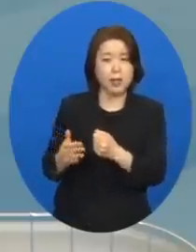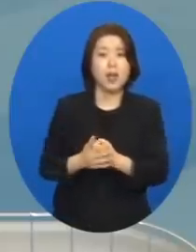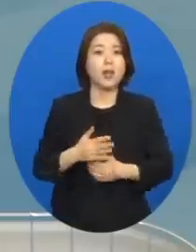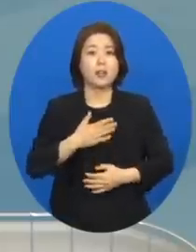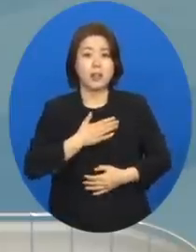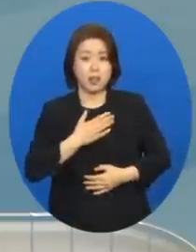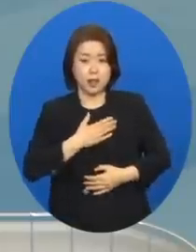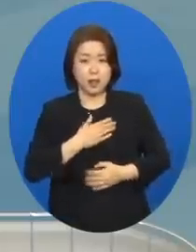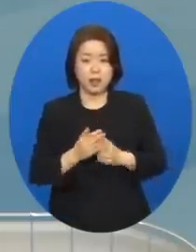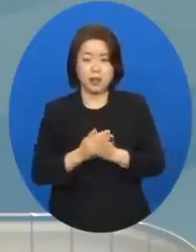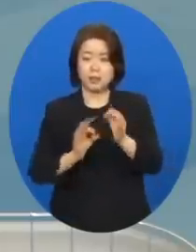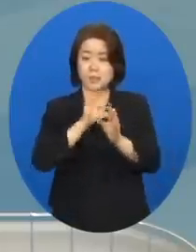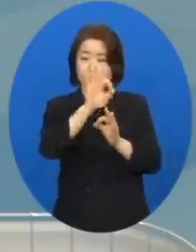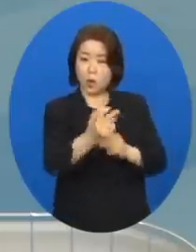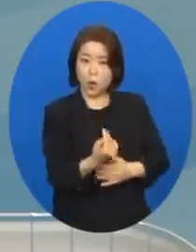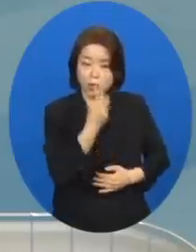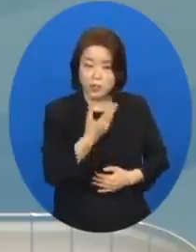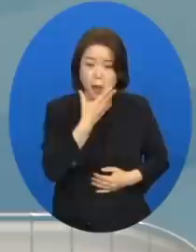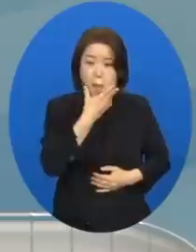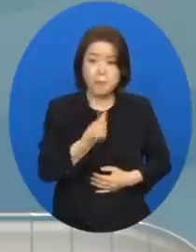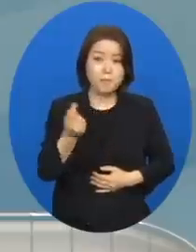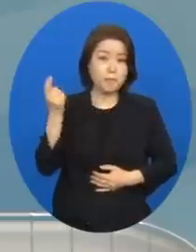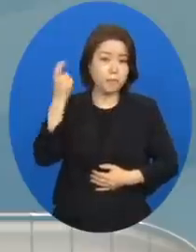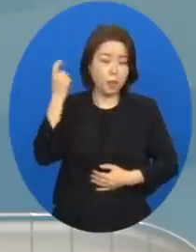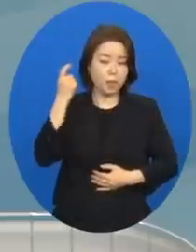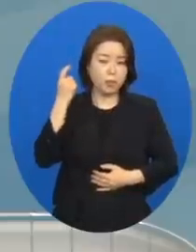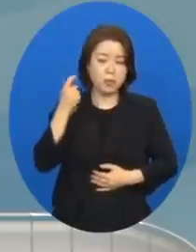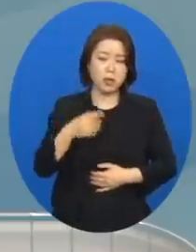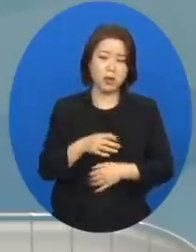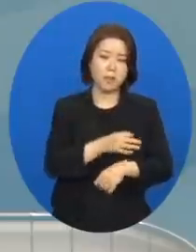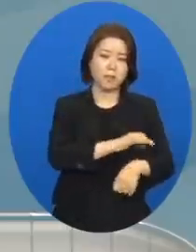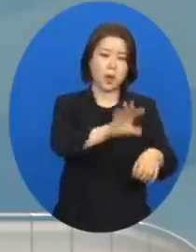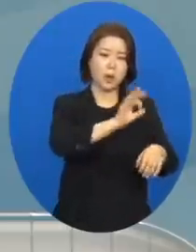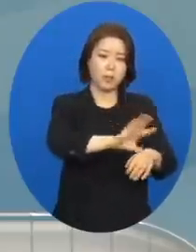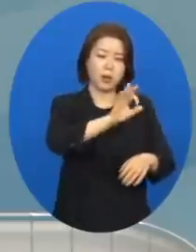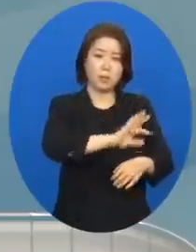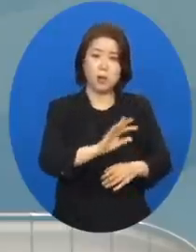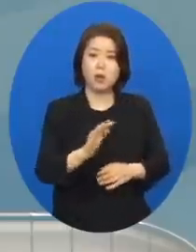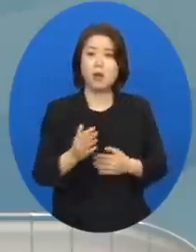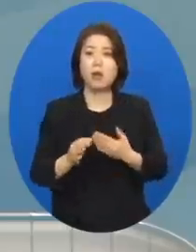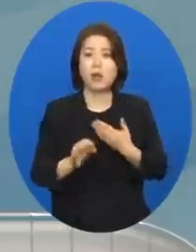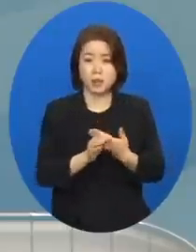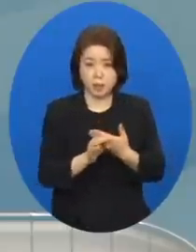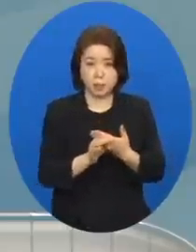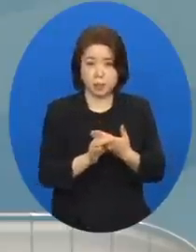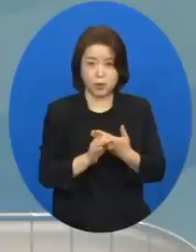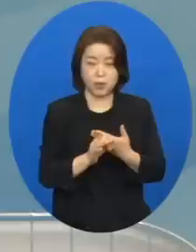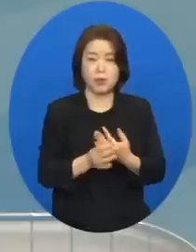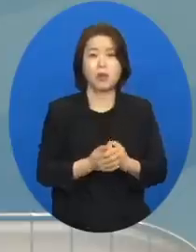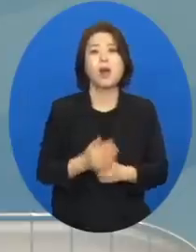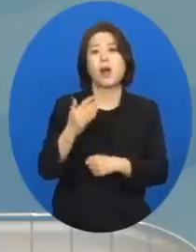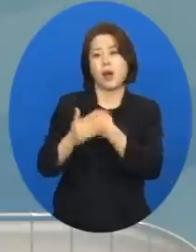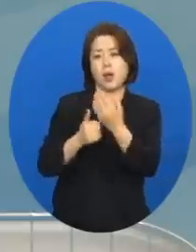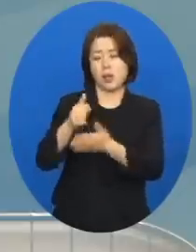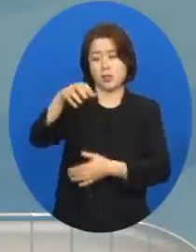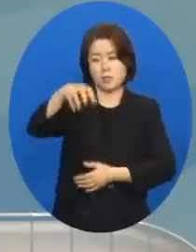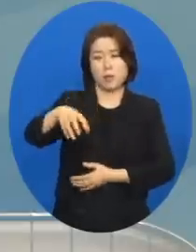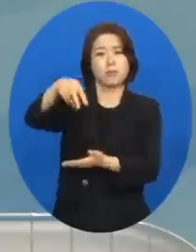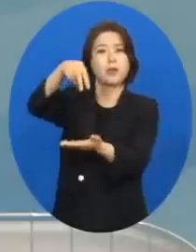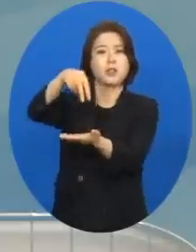내가 영생의 복음을 소홀히 하게 되었다면 그러면 하나님 앞에 설